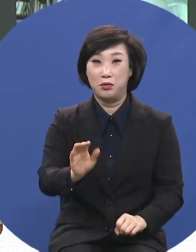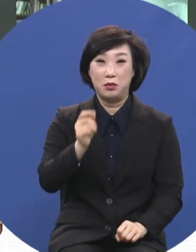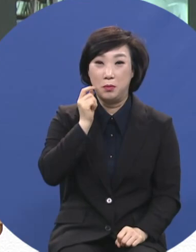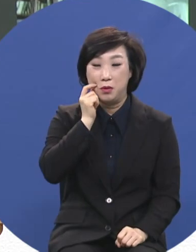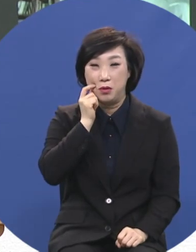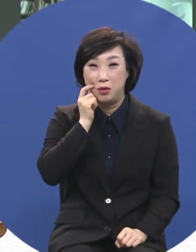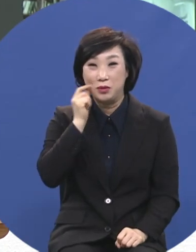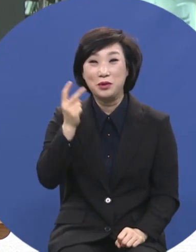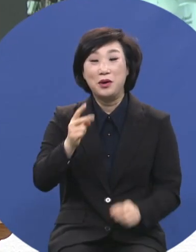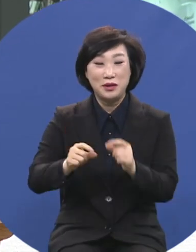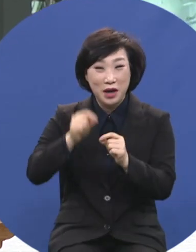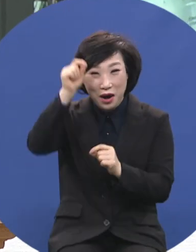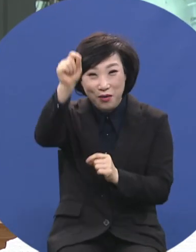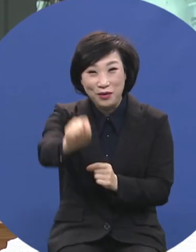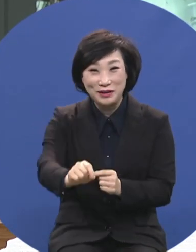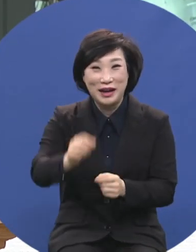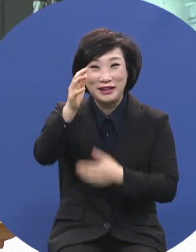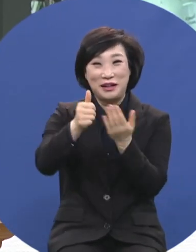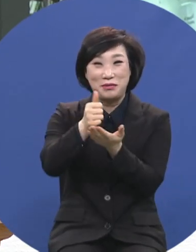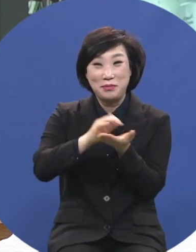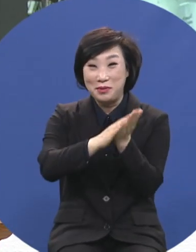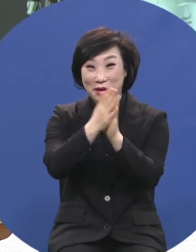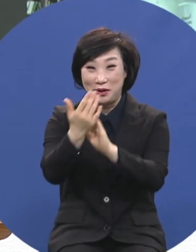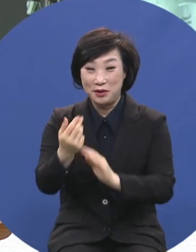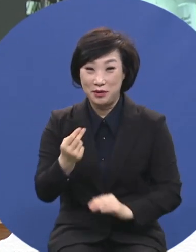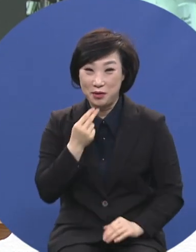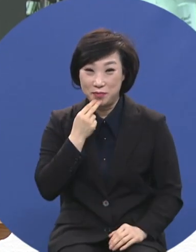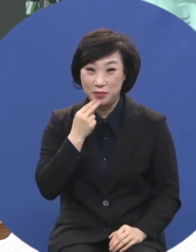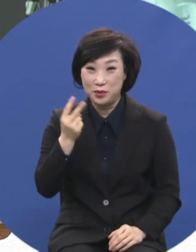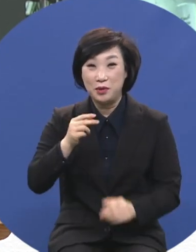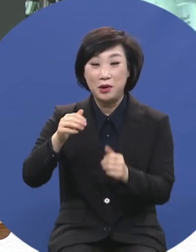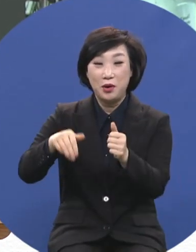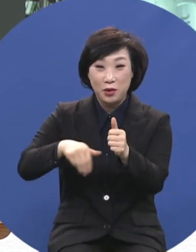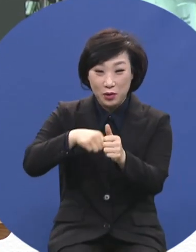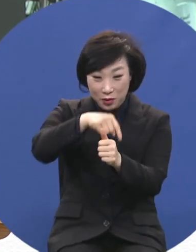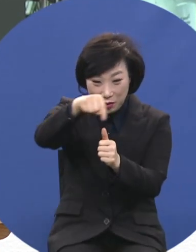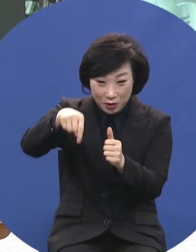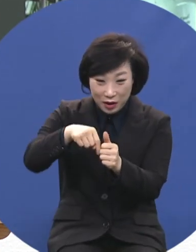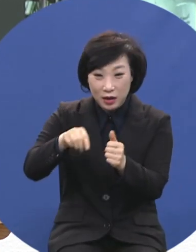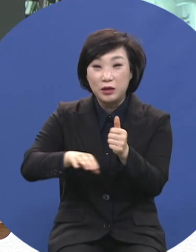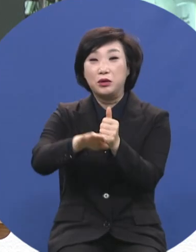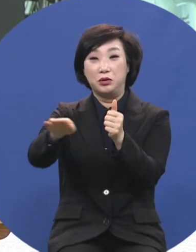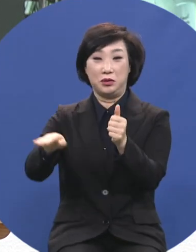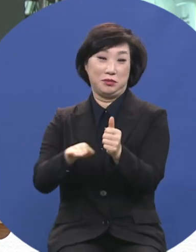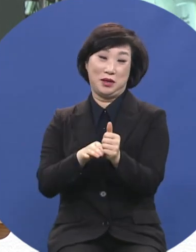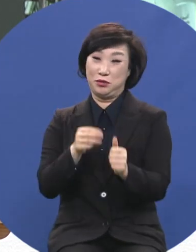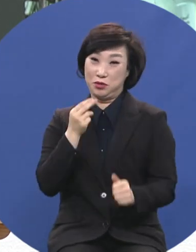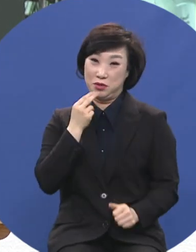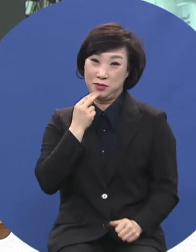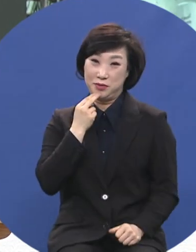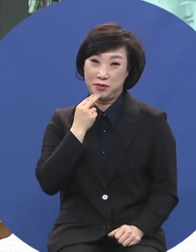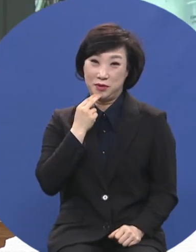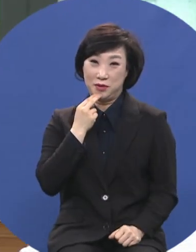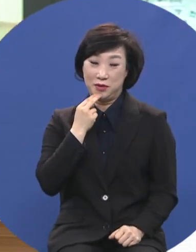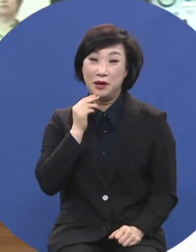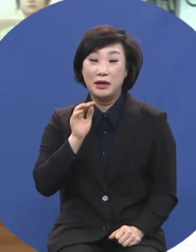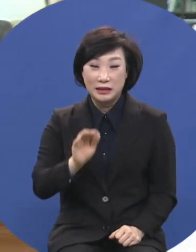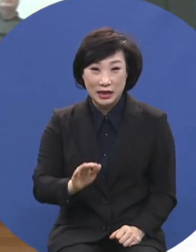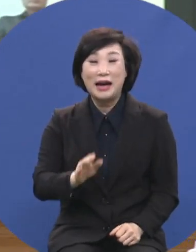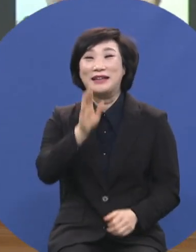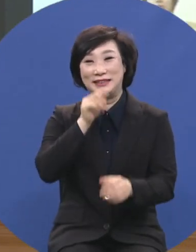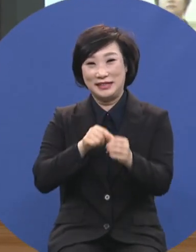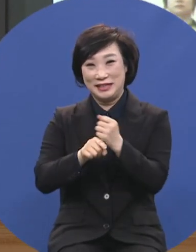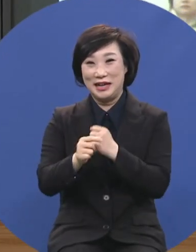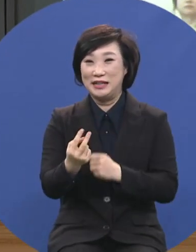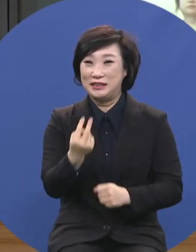영원히 또 변함도 없으시고 또 회전하는 그림자도 전혀 없으신